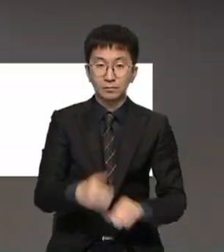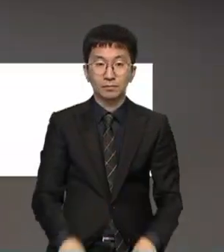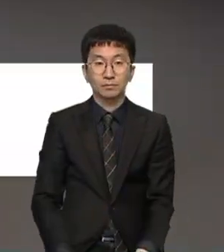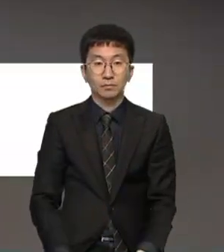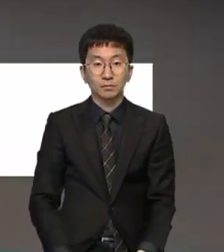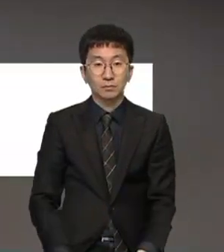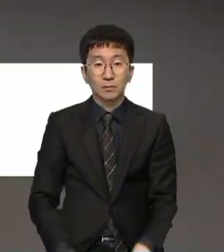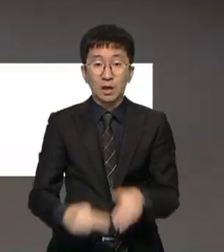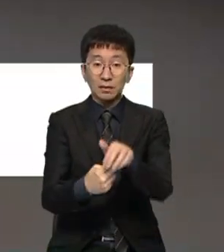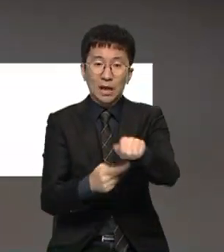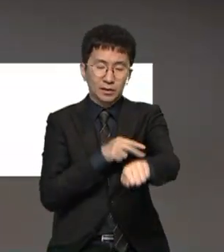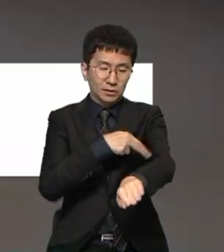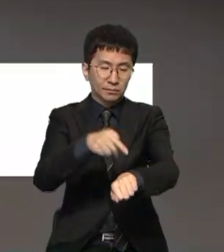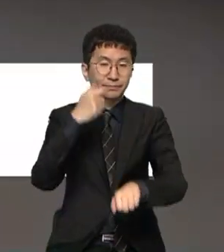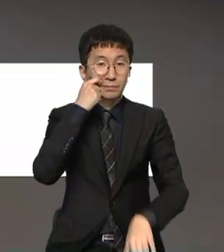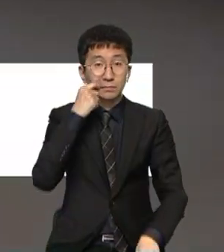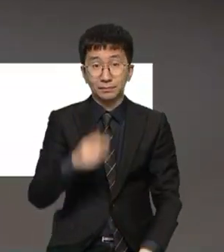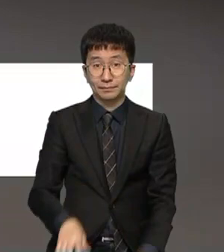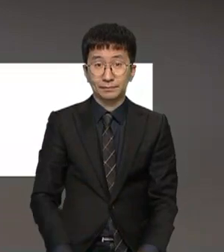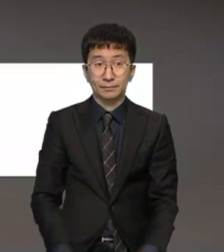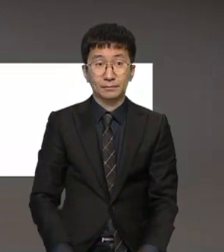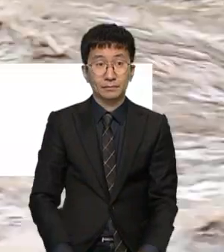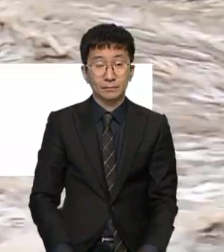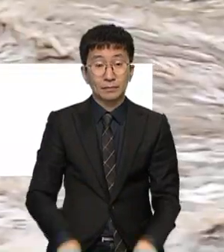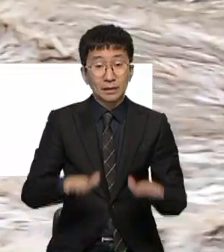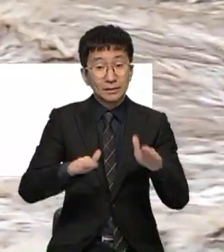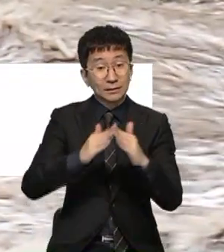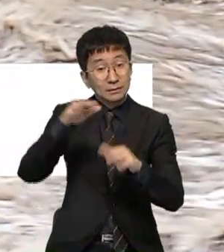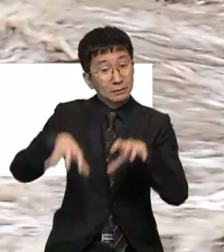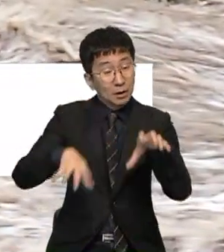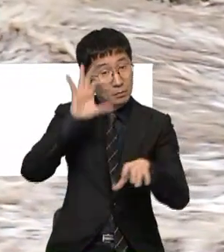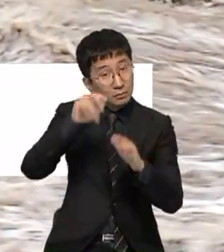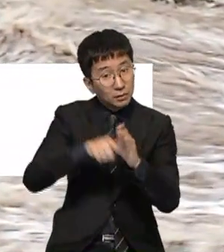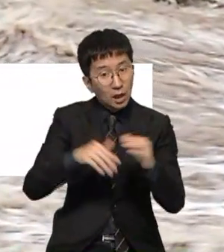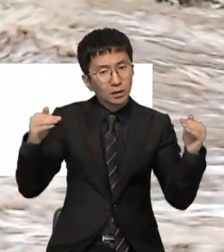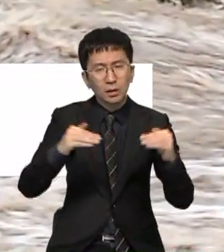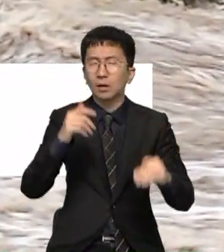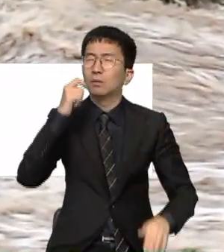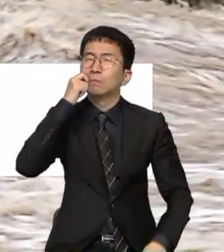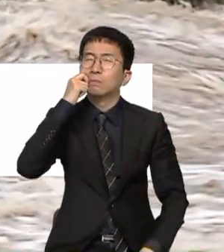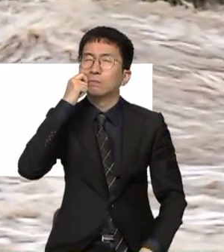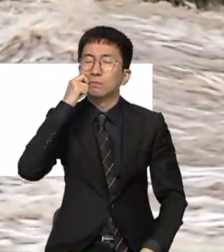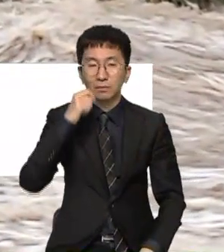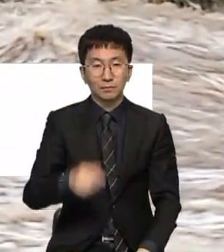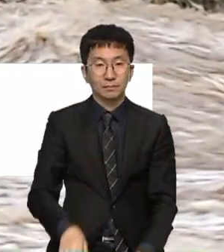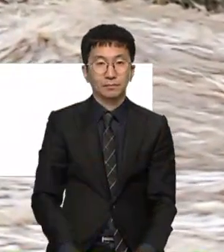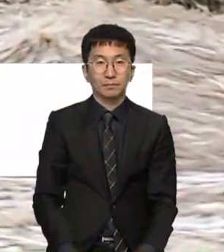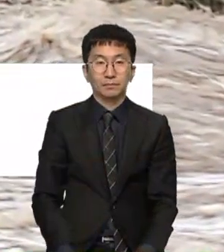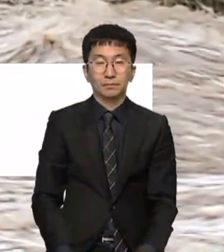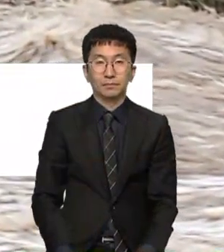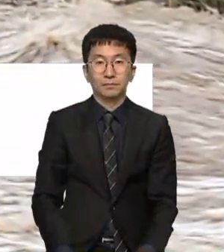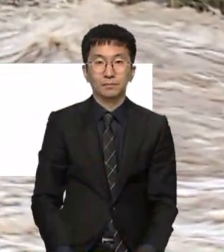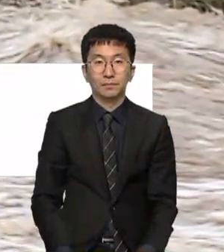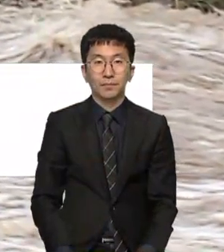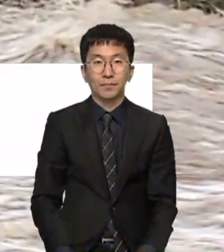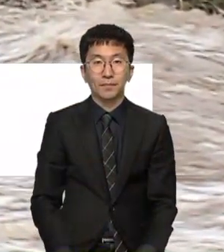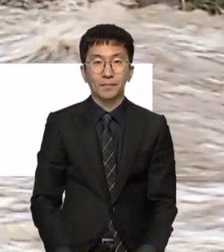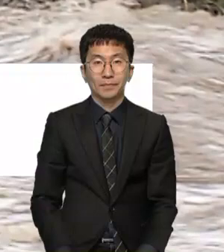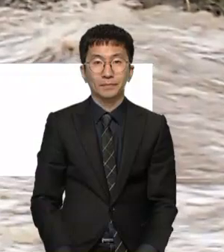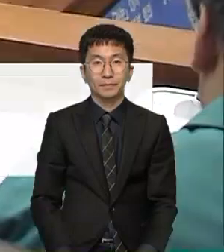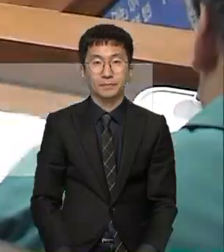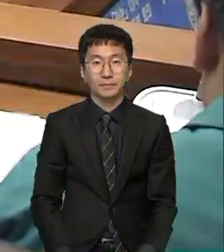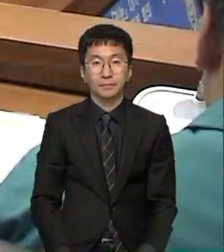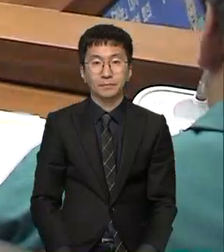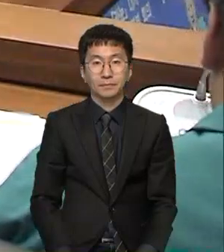지금 위험해서 못 건너고요. 지금 현재는 마을에 있는 모든 차량이라든지 밖으로 못 나가게 돼